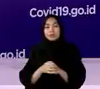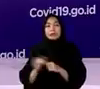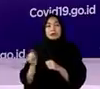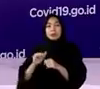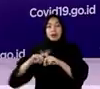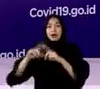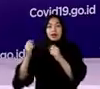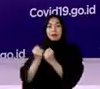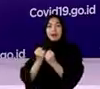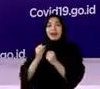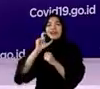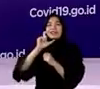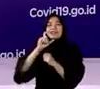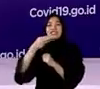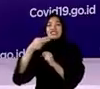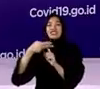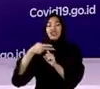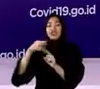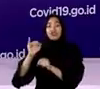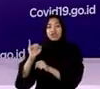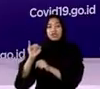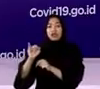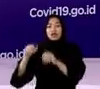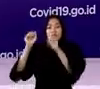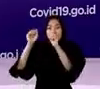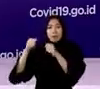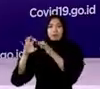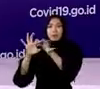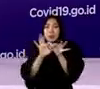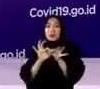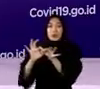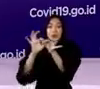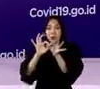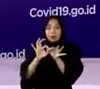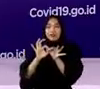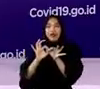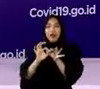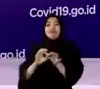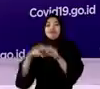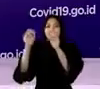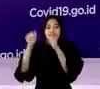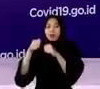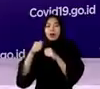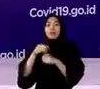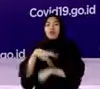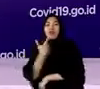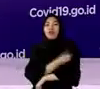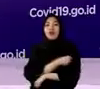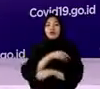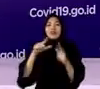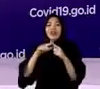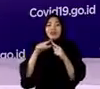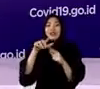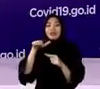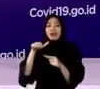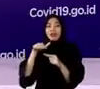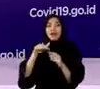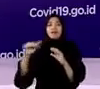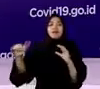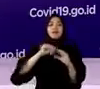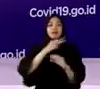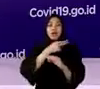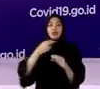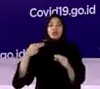Epidemi atau CEPI, dan lain-lain. Penting untuk diketahui bahwa masuknya